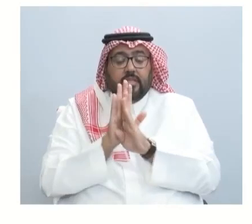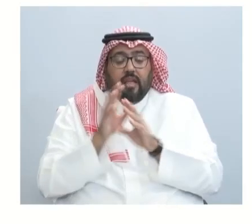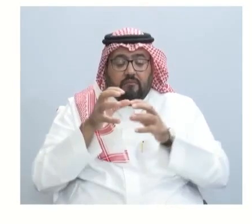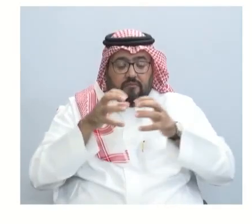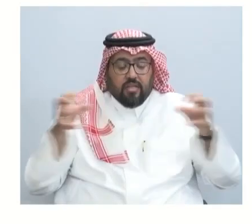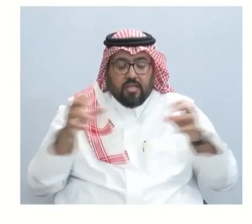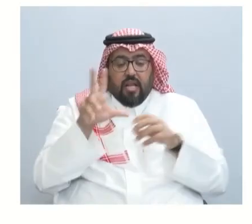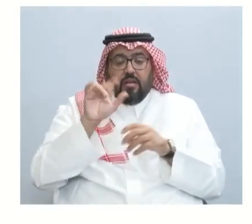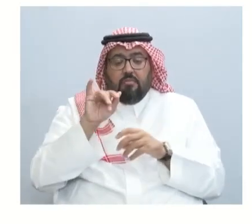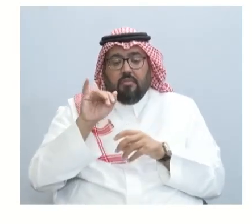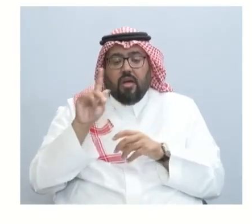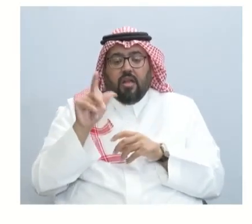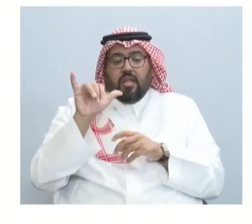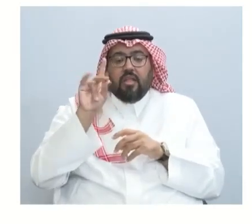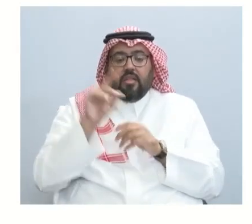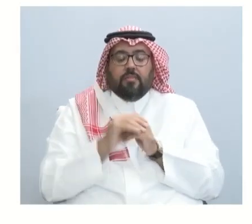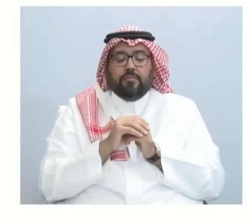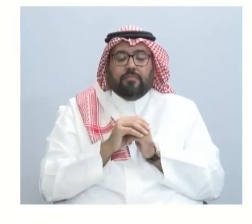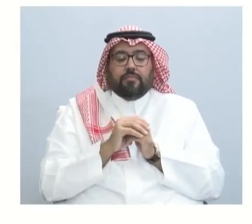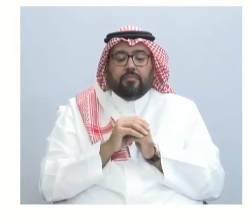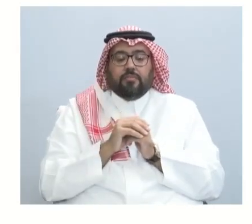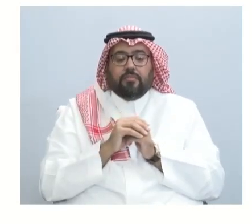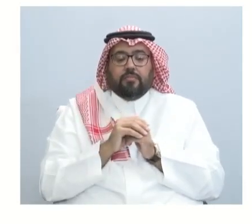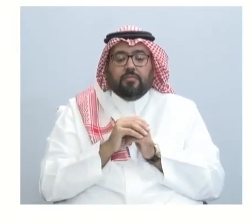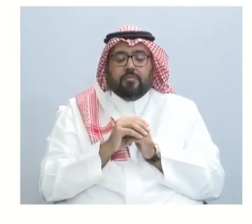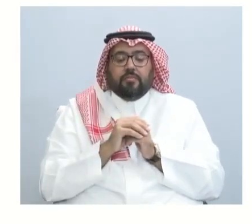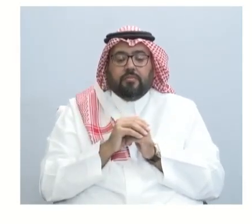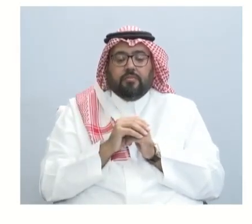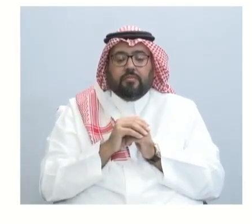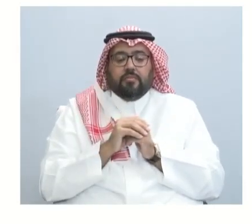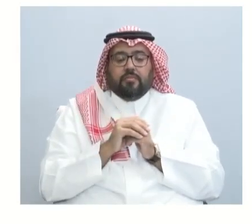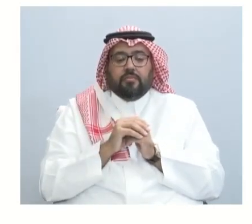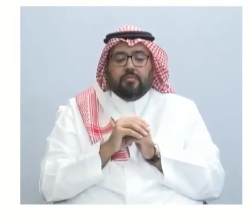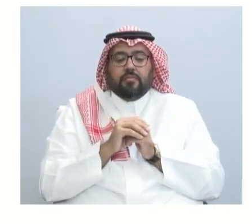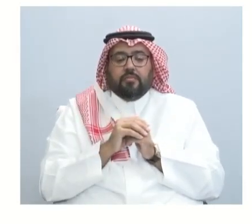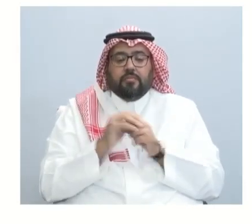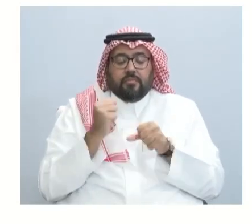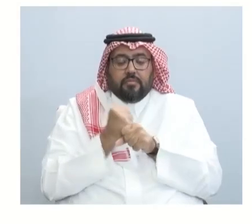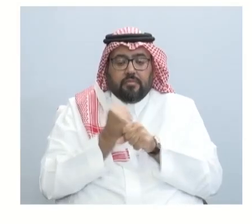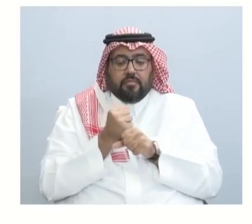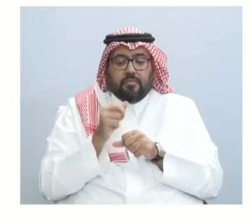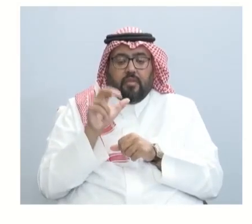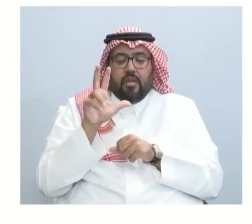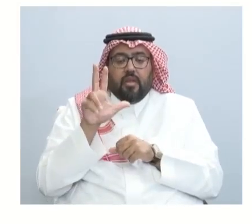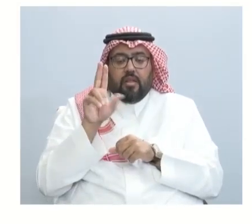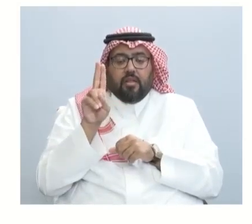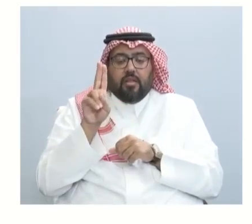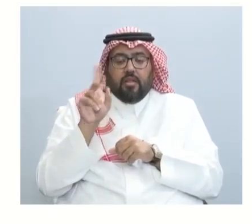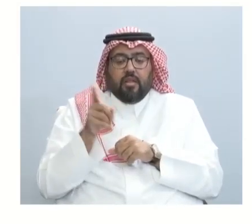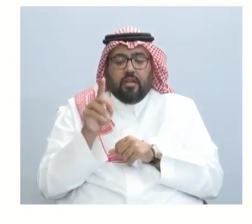فصل المخاليط العمليه التاليه عزيزي الطالب وعزيزه الطالبه هي عمليه الترشيح